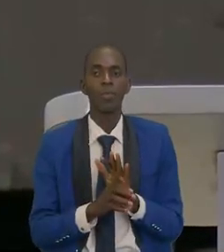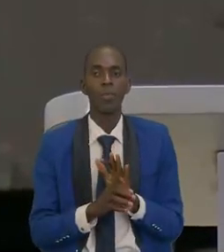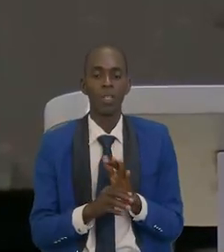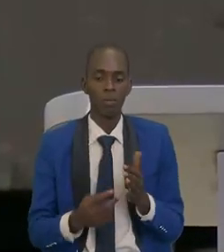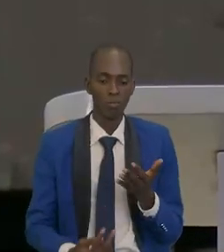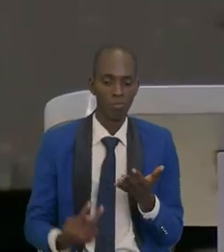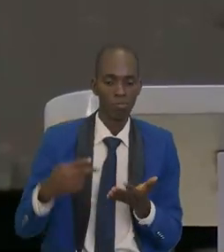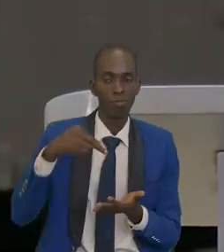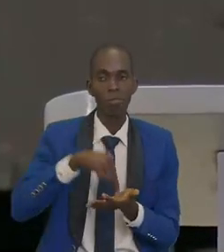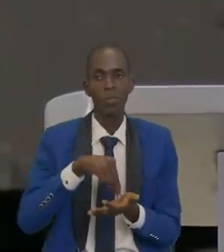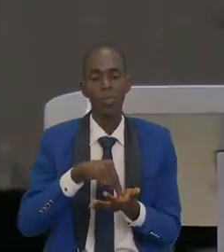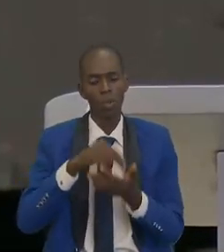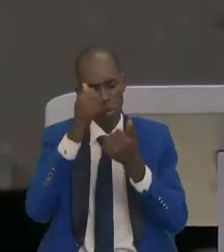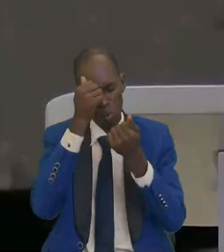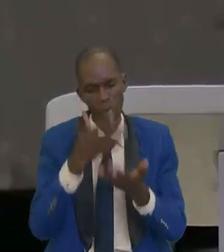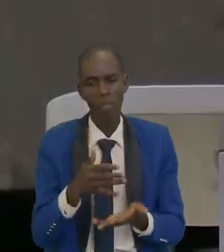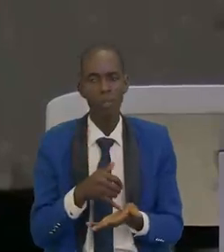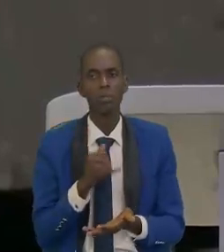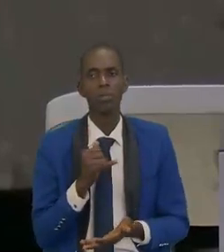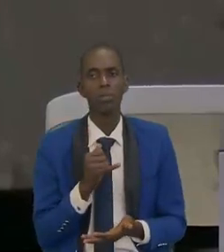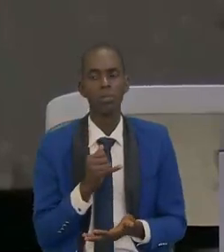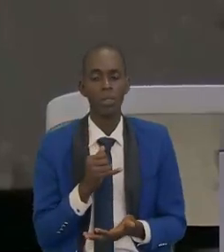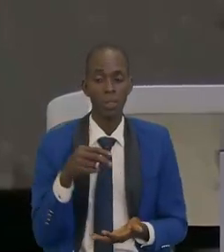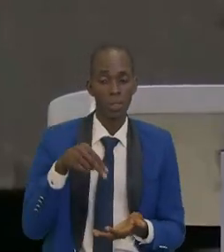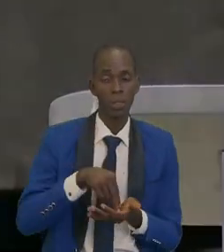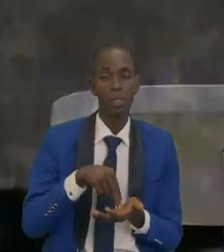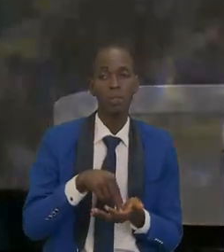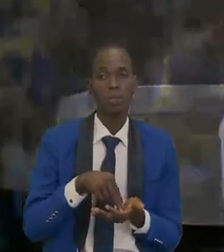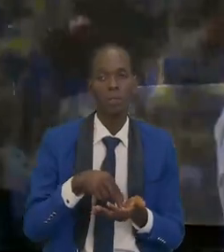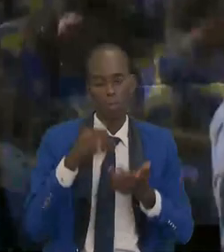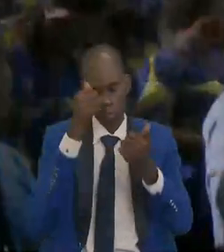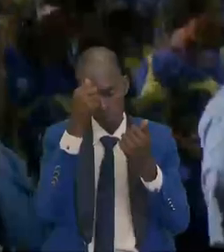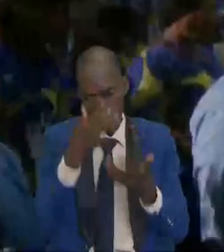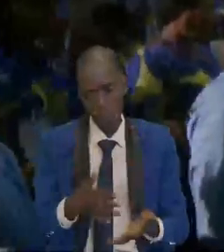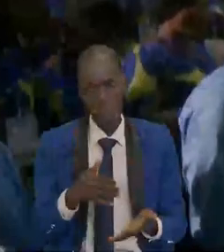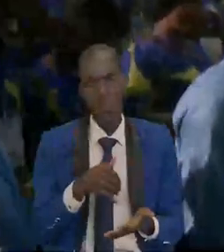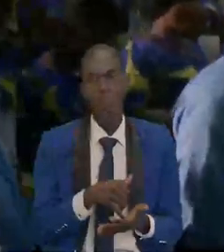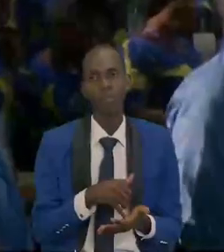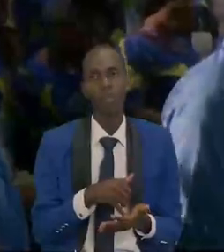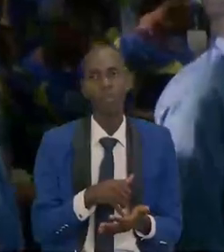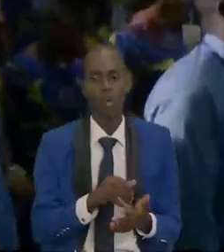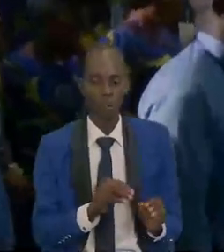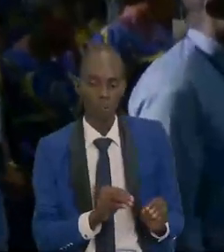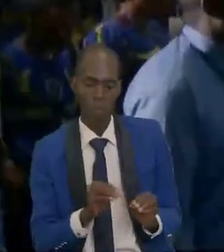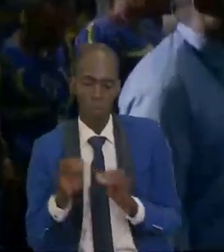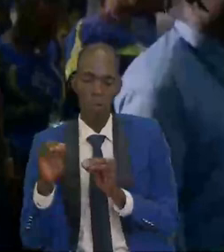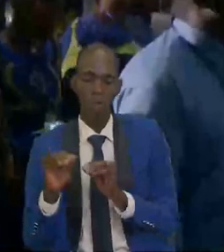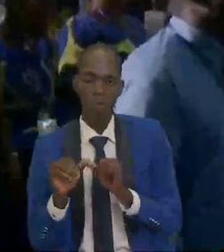Lève-toi. Obéis. Lève-toi. Obéis.